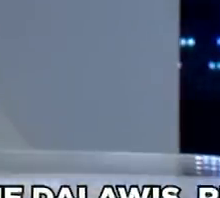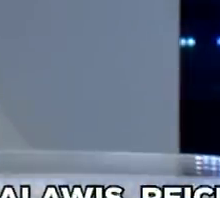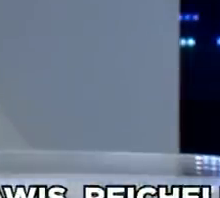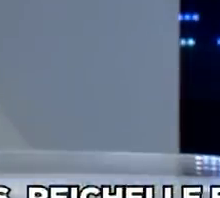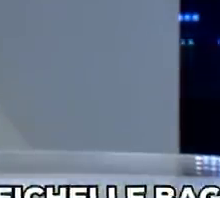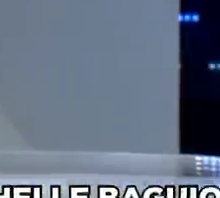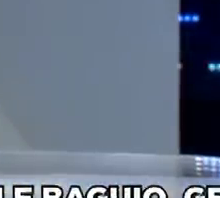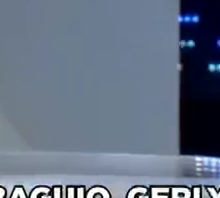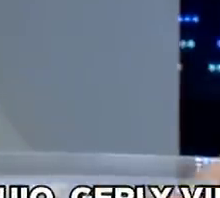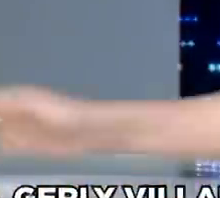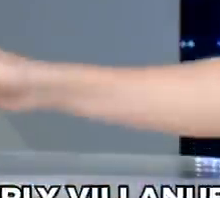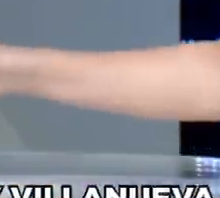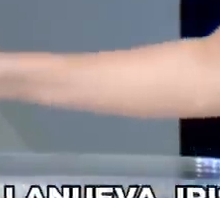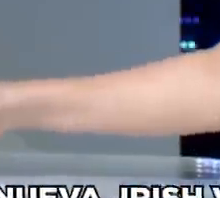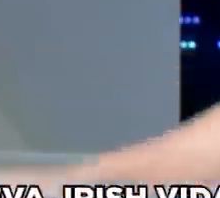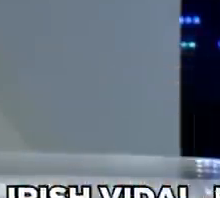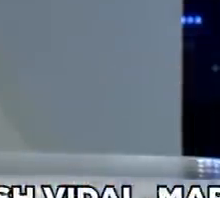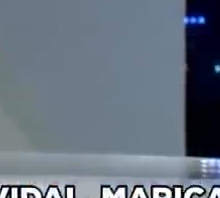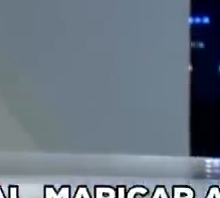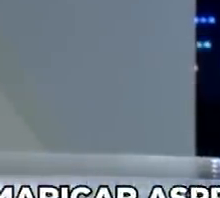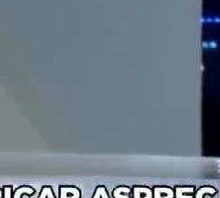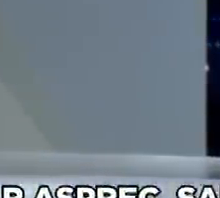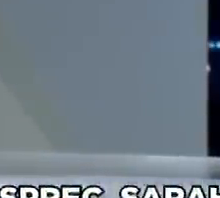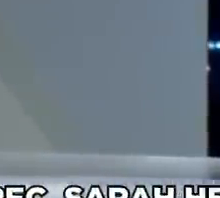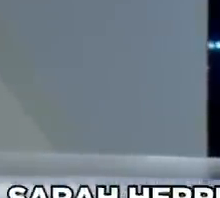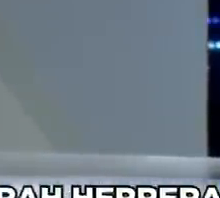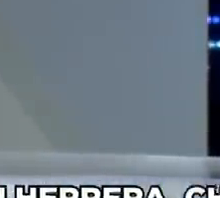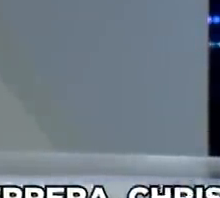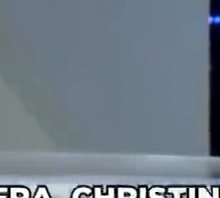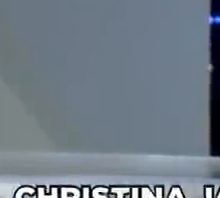And dahil dyan, nagmamadali tayo. At ako naman po ang inyong